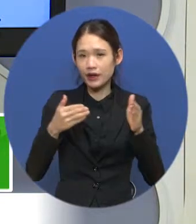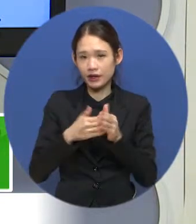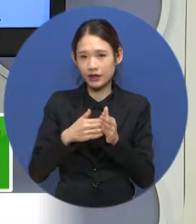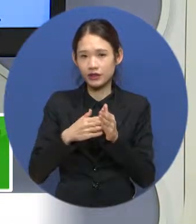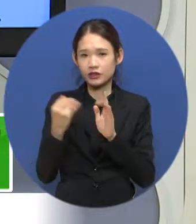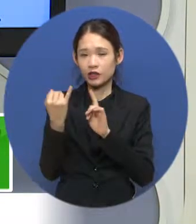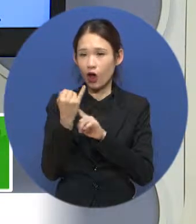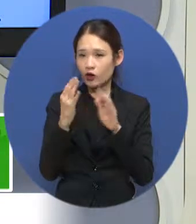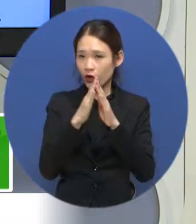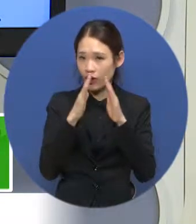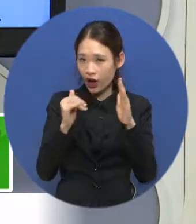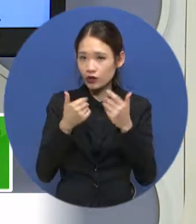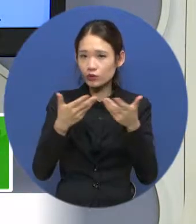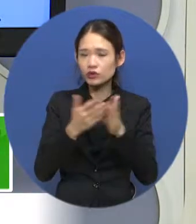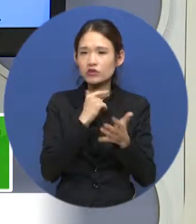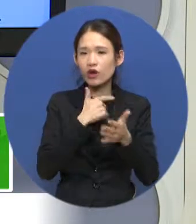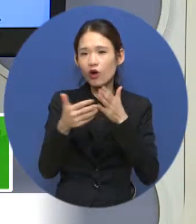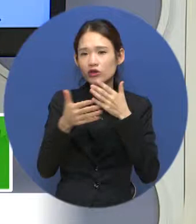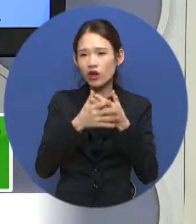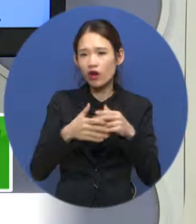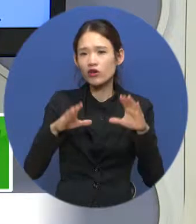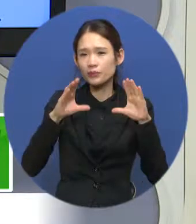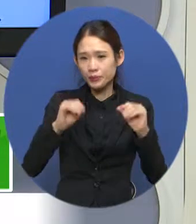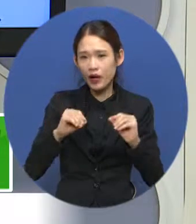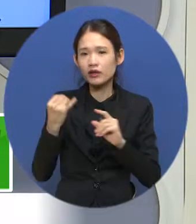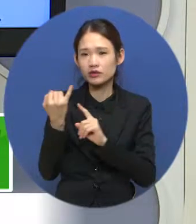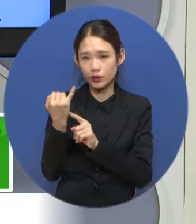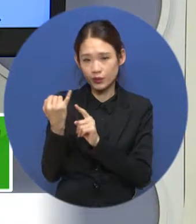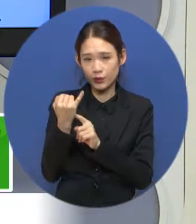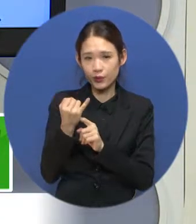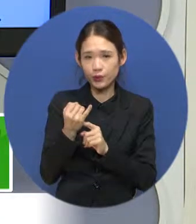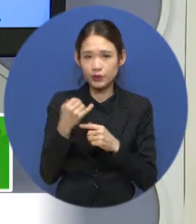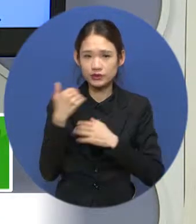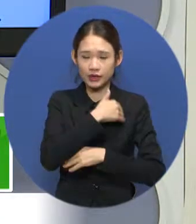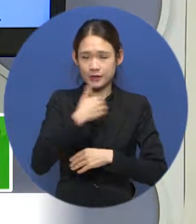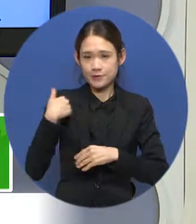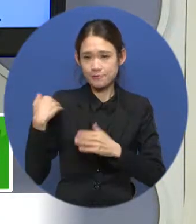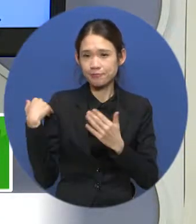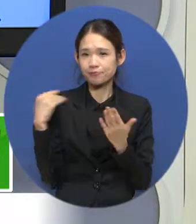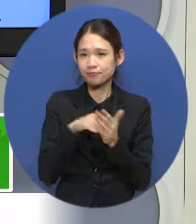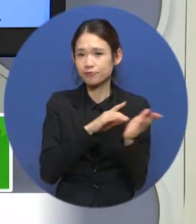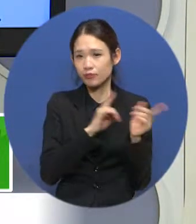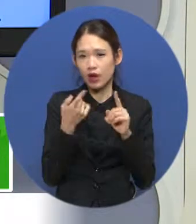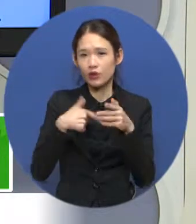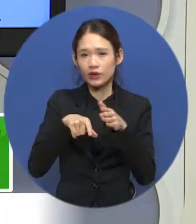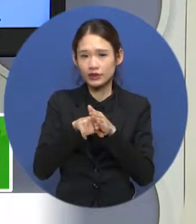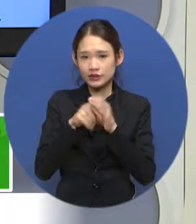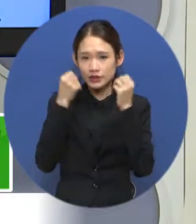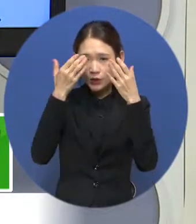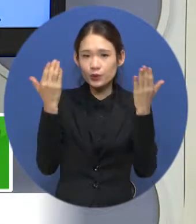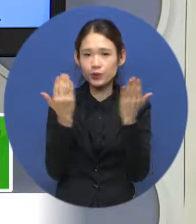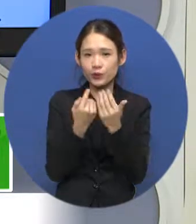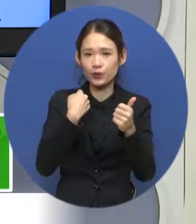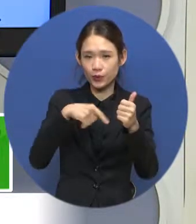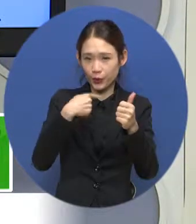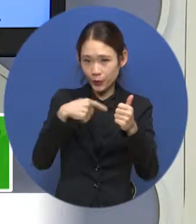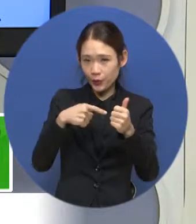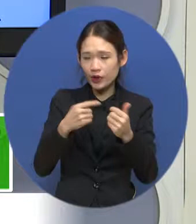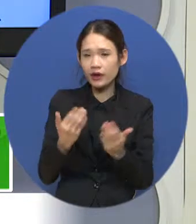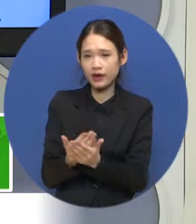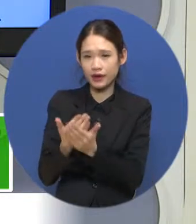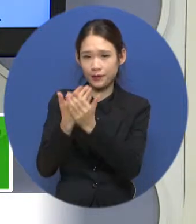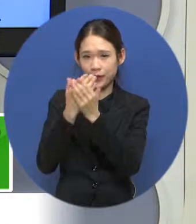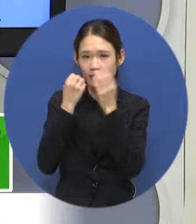여성가족부는 경단녀 들이 자신감을 회복하도록 맞춤형 교육을 하고 시대적 변화에 따른 교육 방식을 개발하고